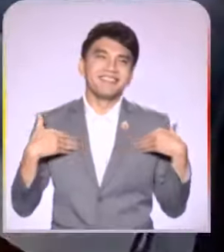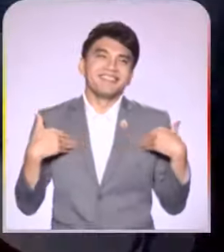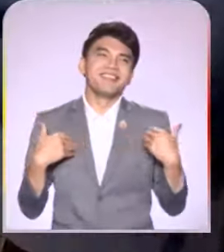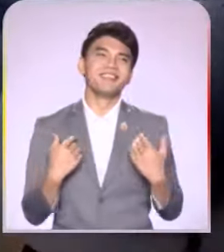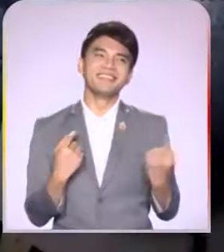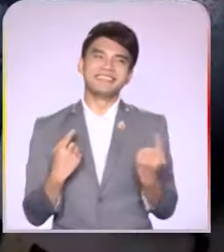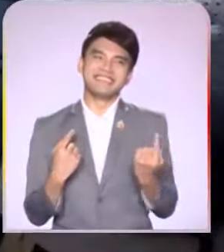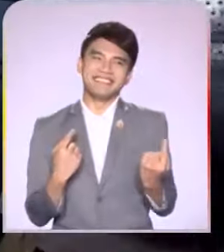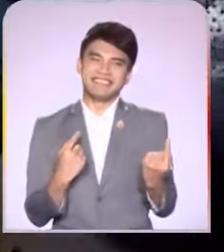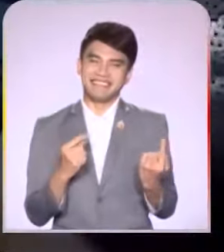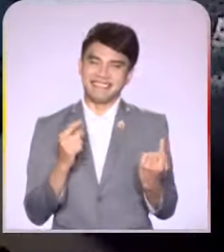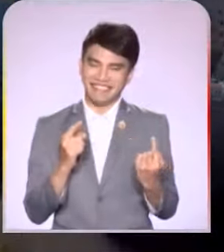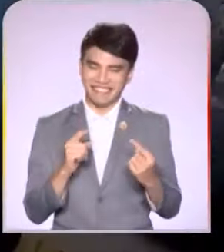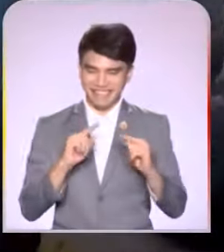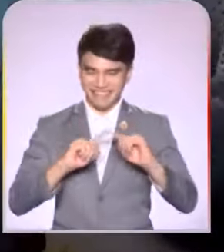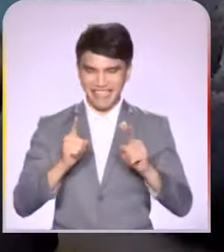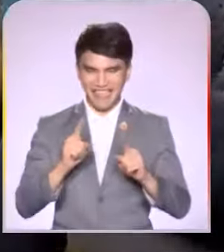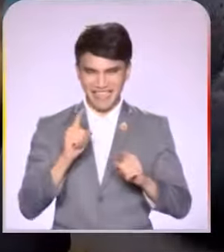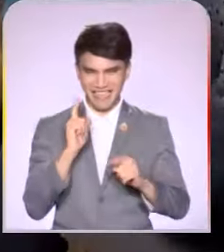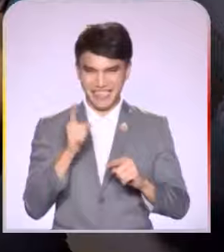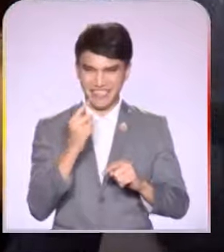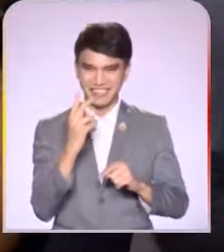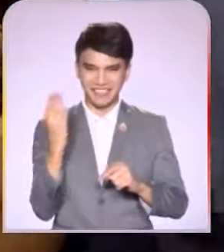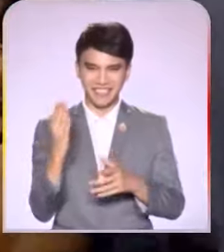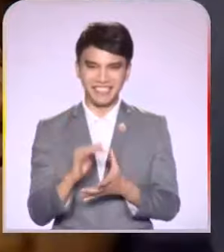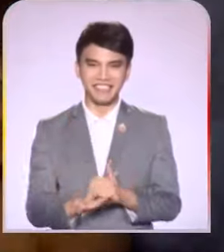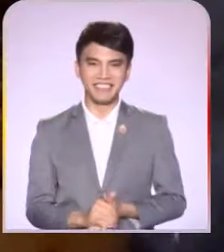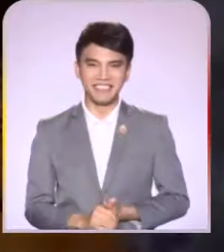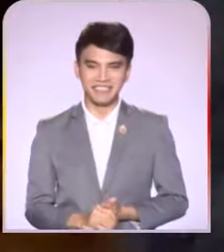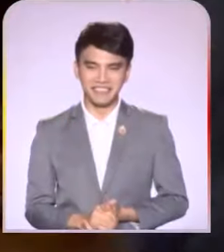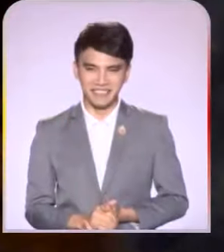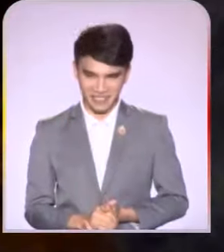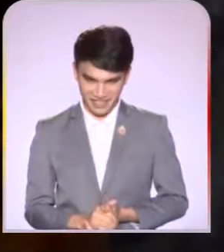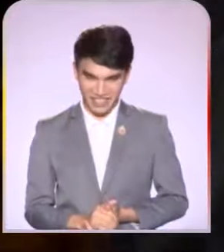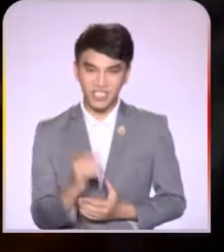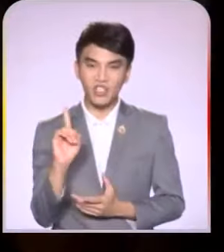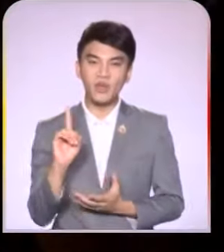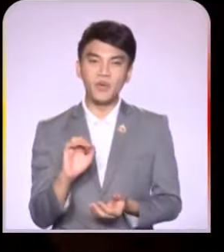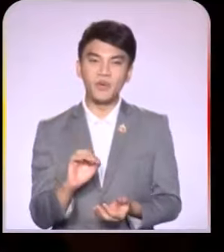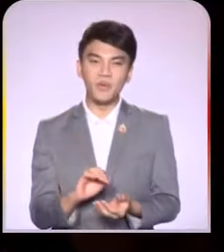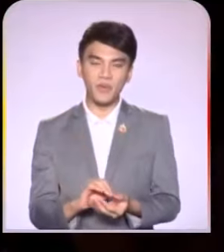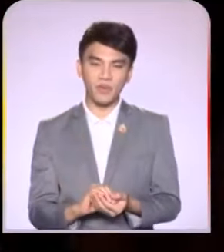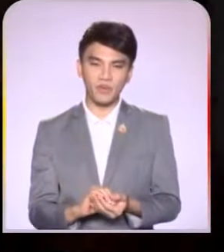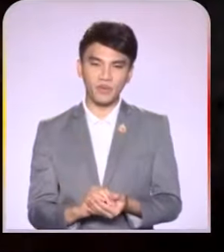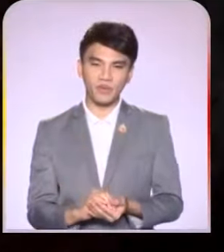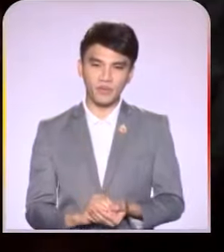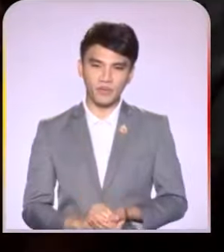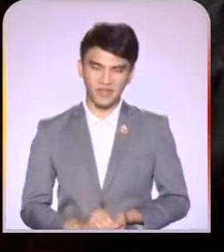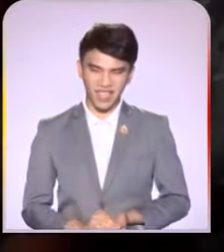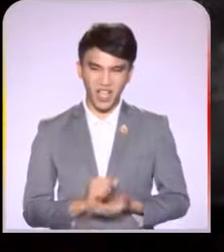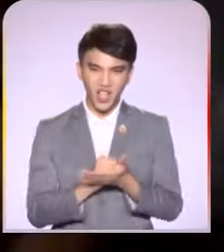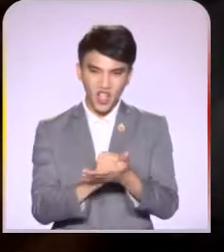โสดหรืออะไรเงี้ยแต่พอมันเป็นเรื่องจริงคุณผู้ชมดูสภาพคุณป้าสิน ี่ครับคุณผู้ชมเป็นนาทีระทึกฮะขณะเจ้าหน้าที่กู้ภัยก